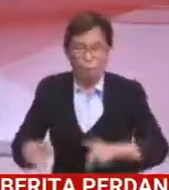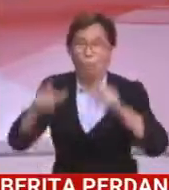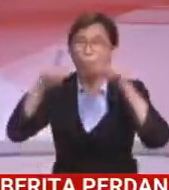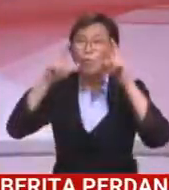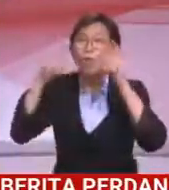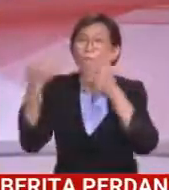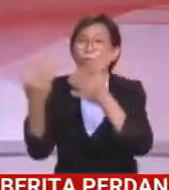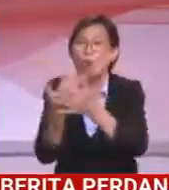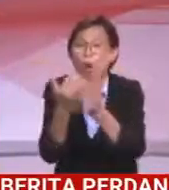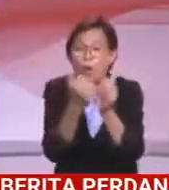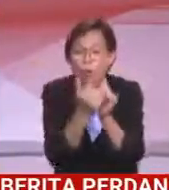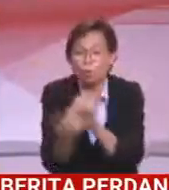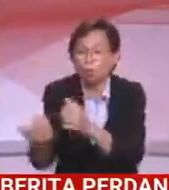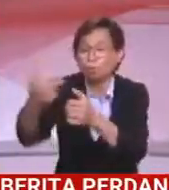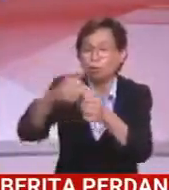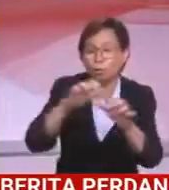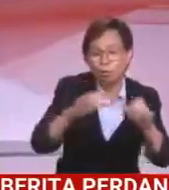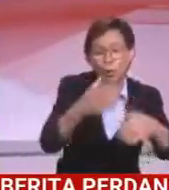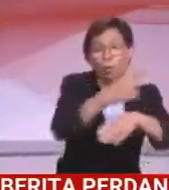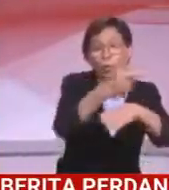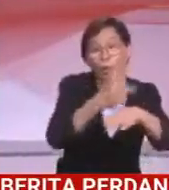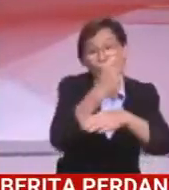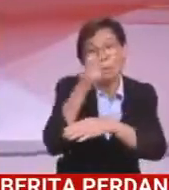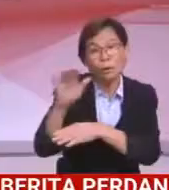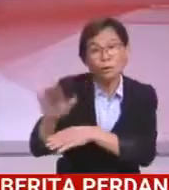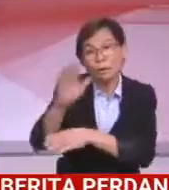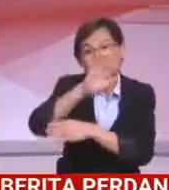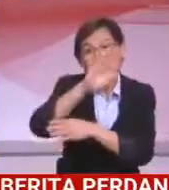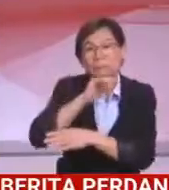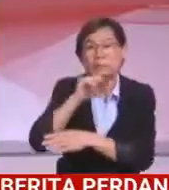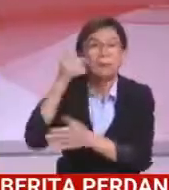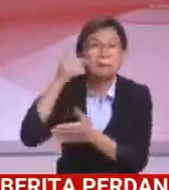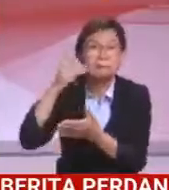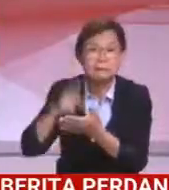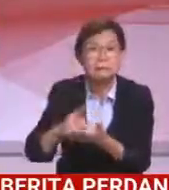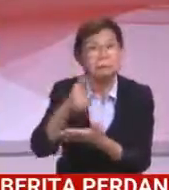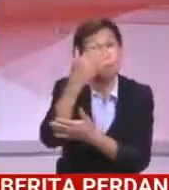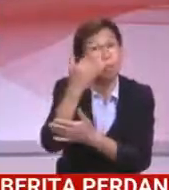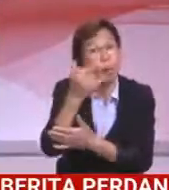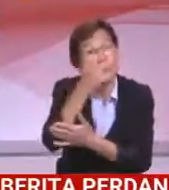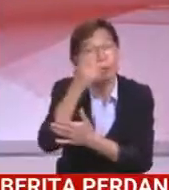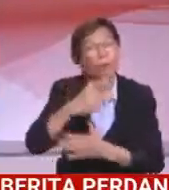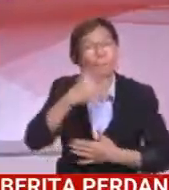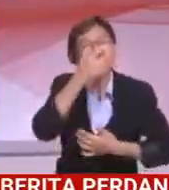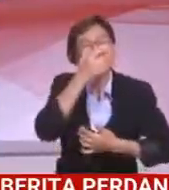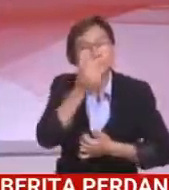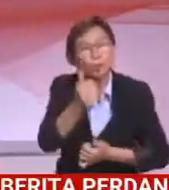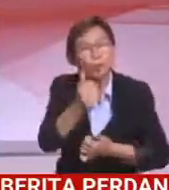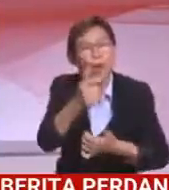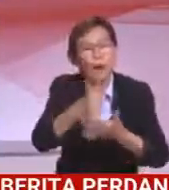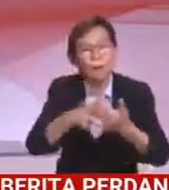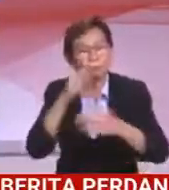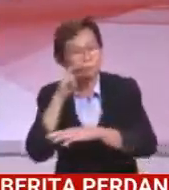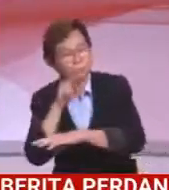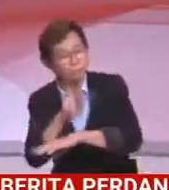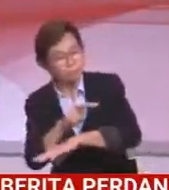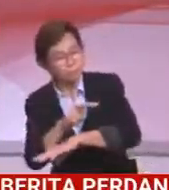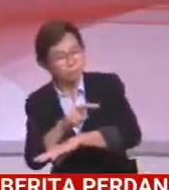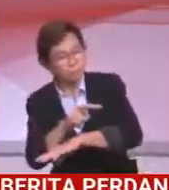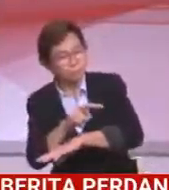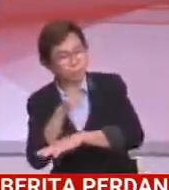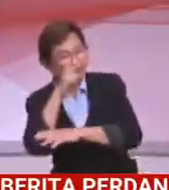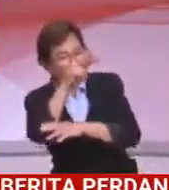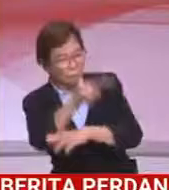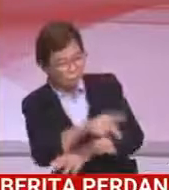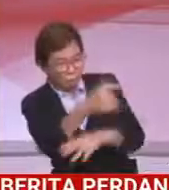baharu untuk bersama pasukan kebangsaan walaupun mereka tidak dikenali ini kerana dia suka apa yang disaksikan dalam diri setiap